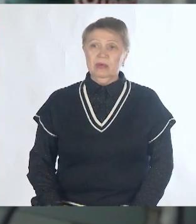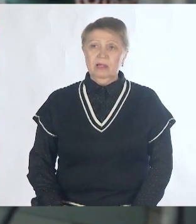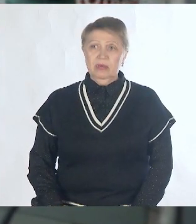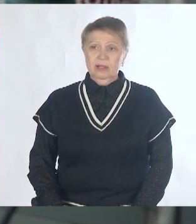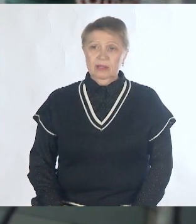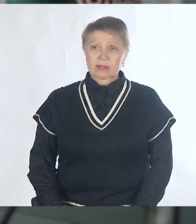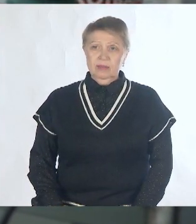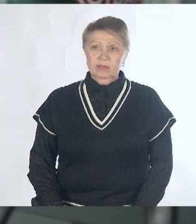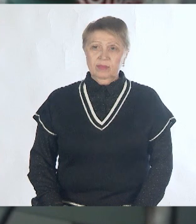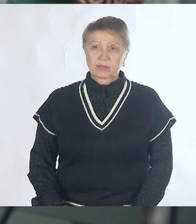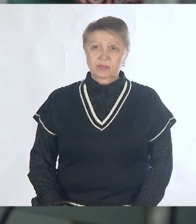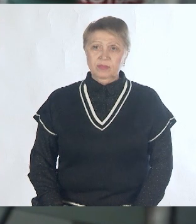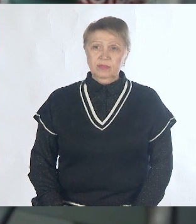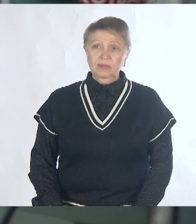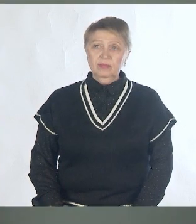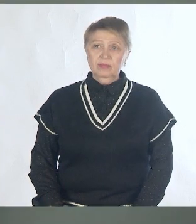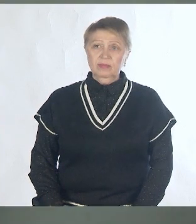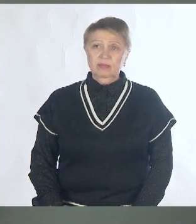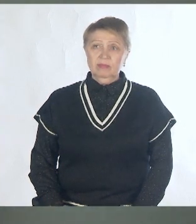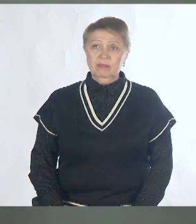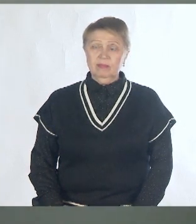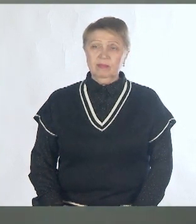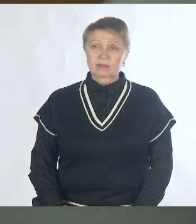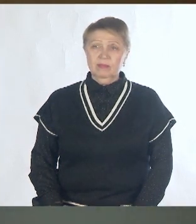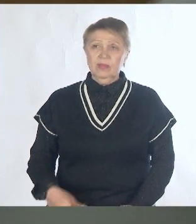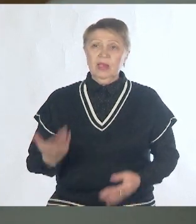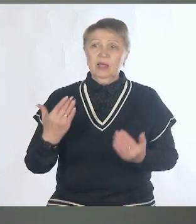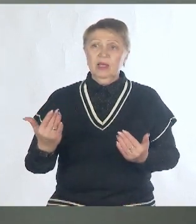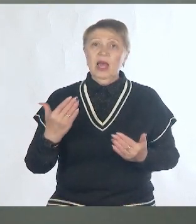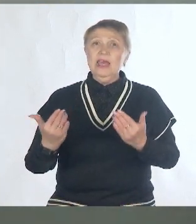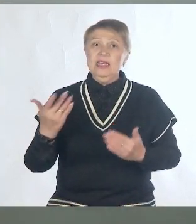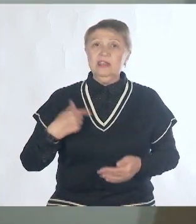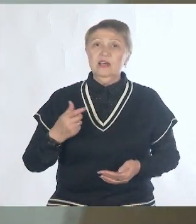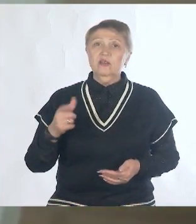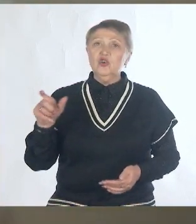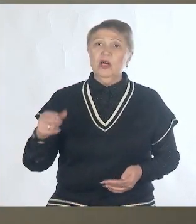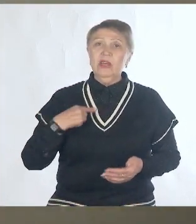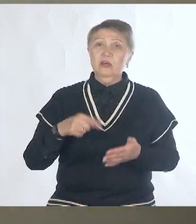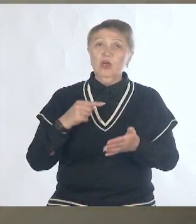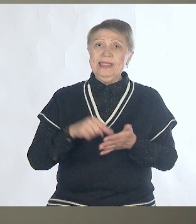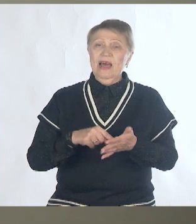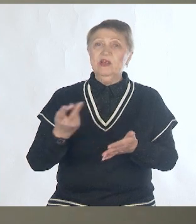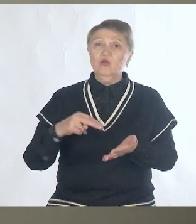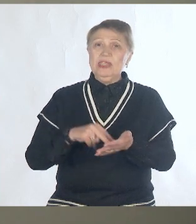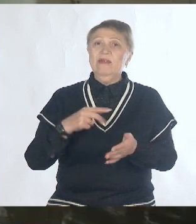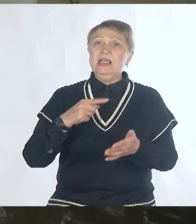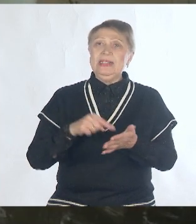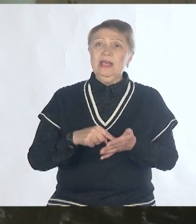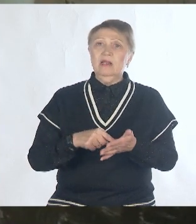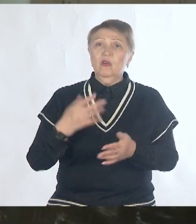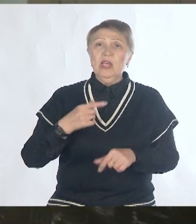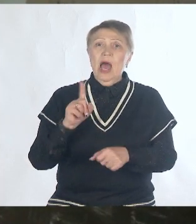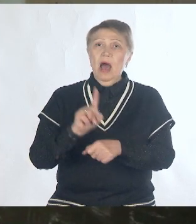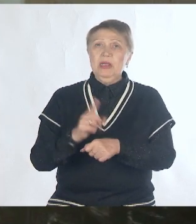все знаешь моего снимает а вот если человек стоит целям статуса бьются на шейке